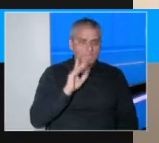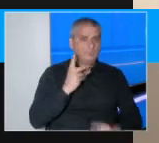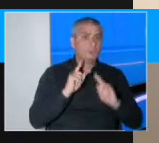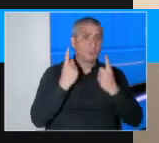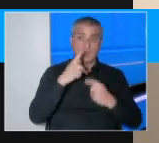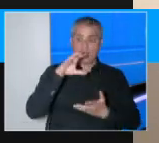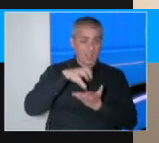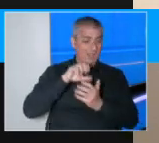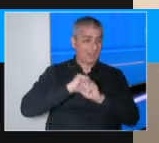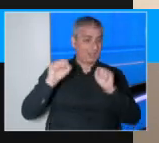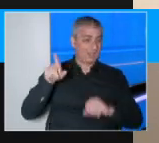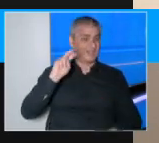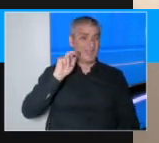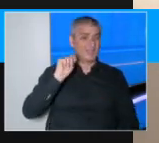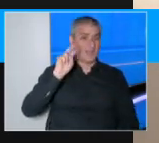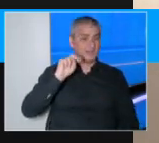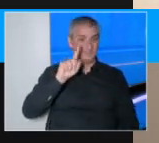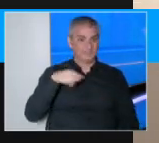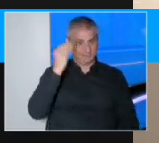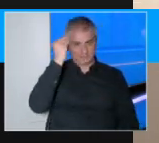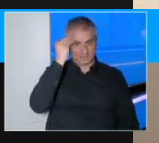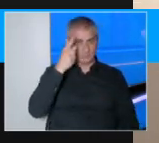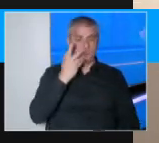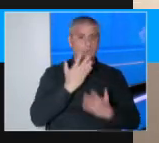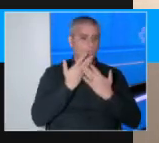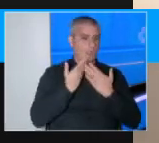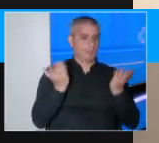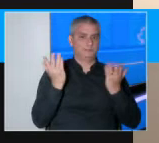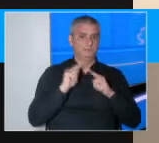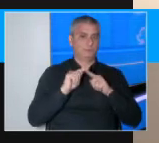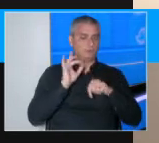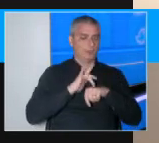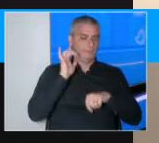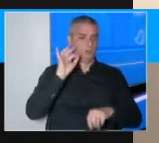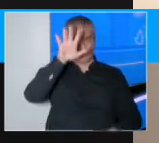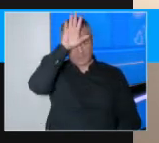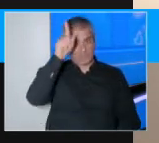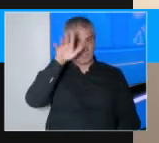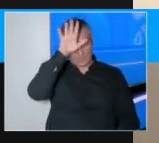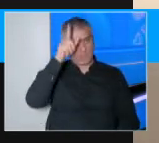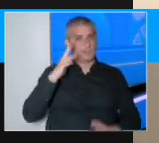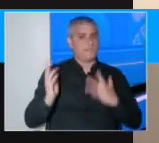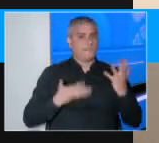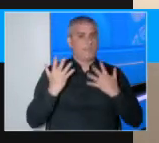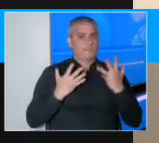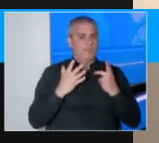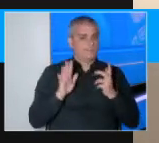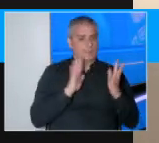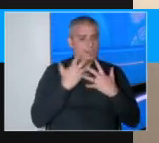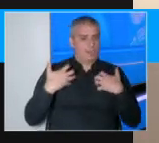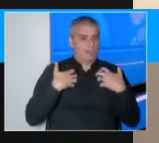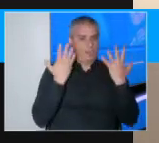שקרה בנתנז, בסופו של דבר, צריך לזכור, חשף כאן סוג של פגיעות איראנית, והאיראנים ממהרים לחסות על